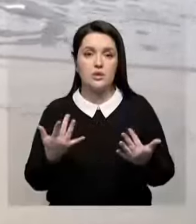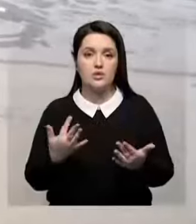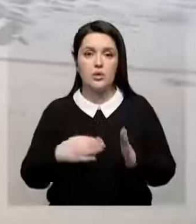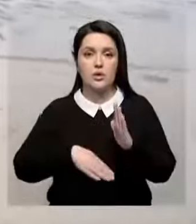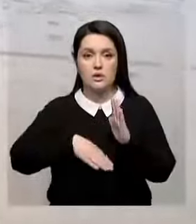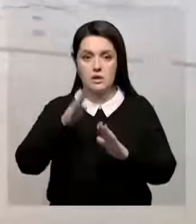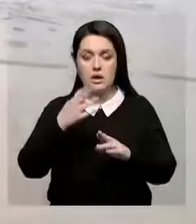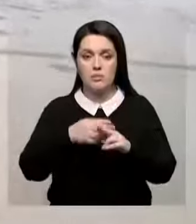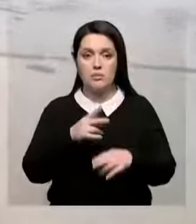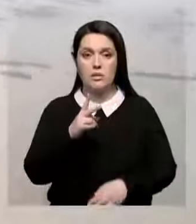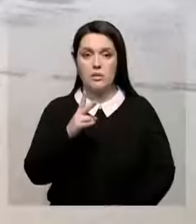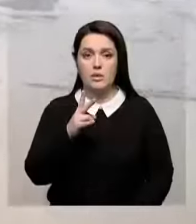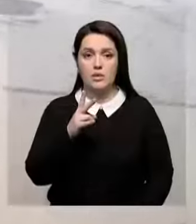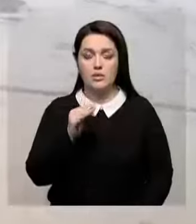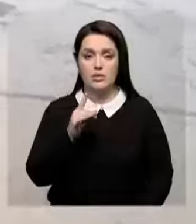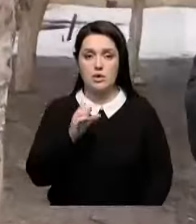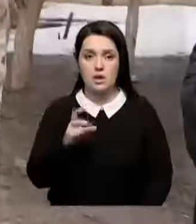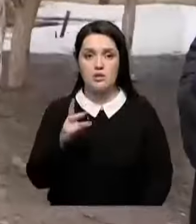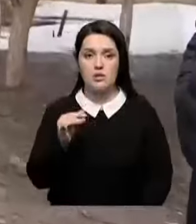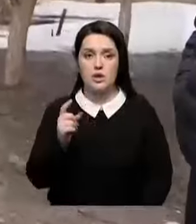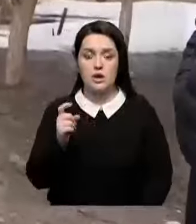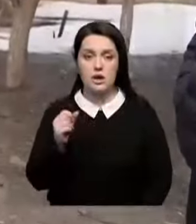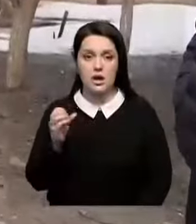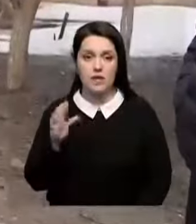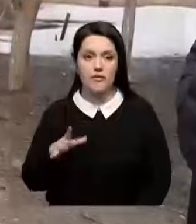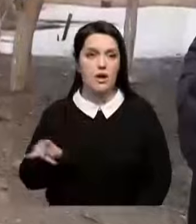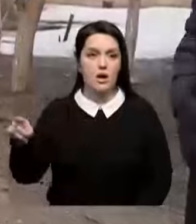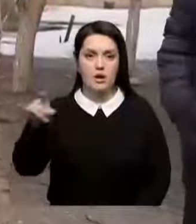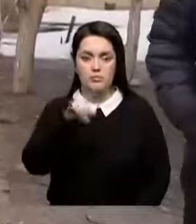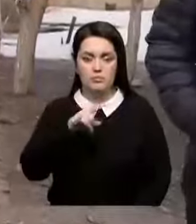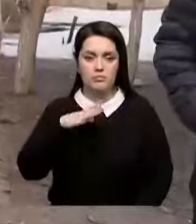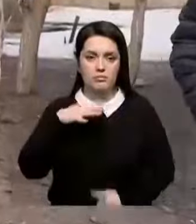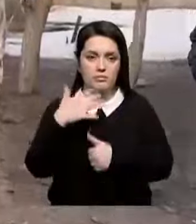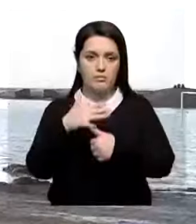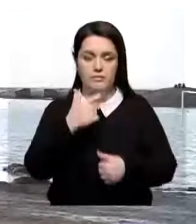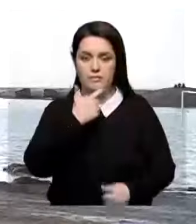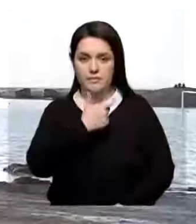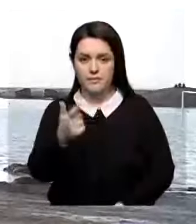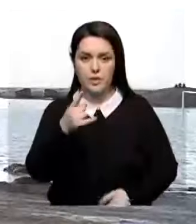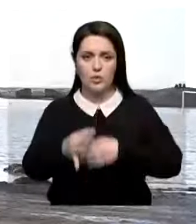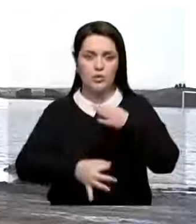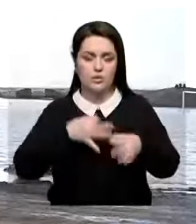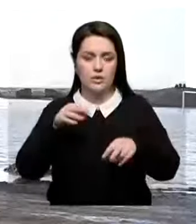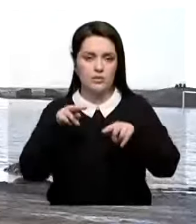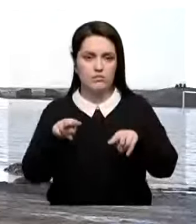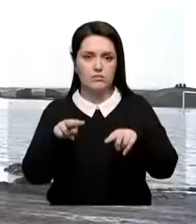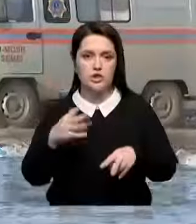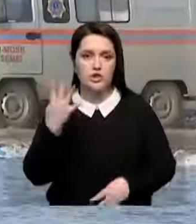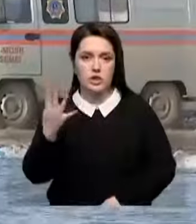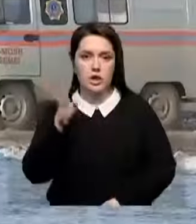обстановка, Аким области Нурлан Нуранхаев совершил облет территории региона. Уровень воды и состояние плотин круглосуточно наблюдают на 4